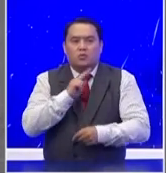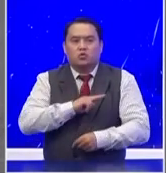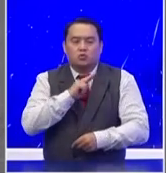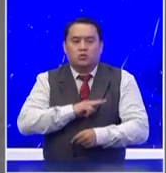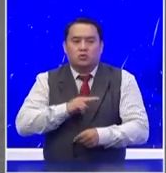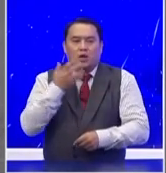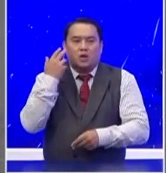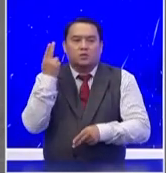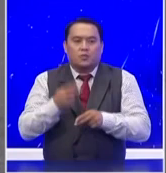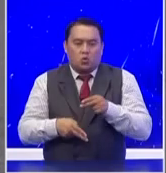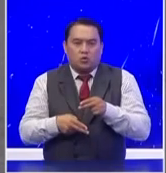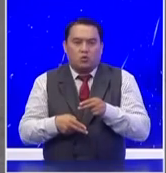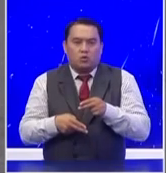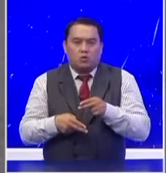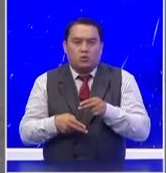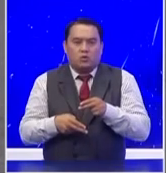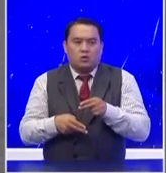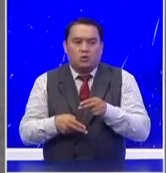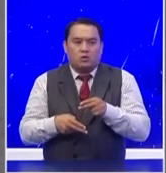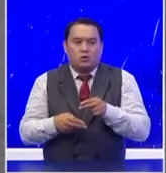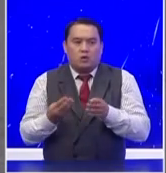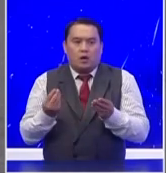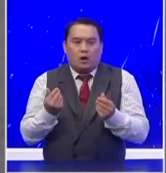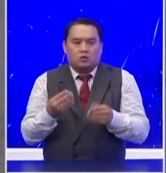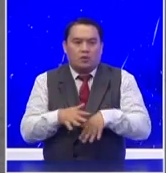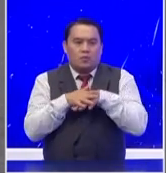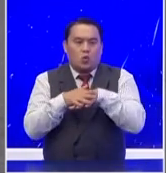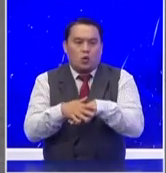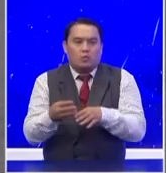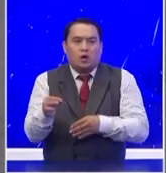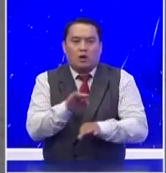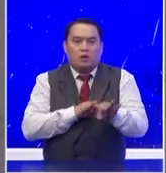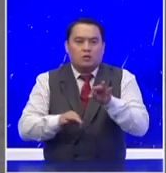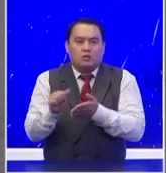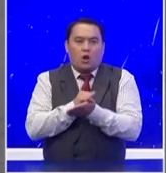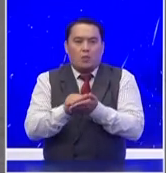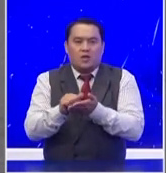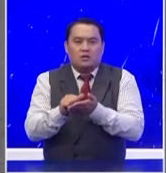көзделіп отыр? Жалпы жолды зависимости от ақша бөлінгеннен процесмент